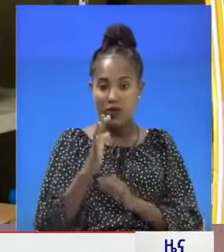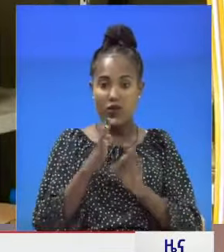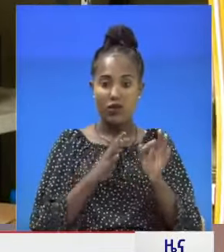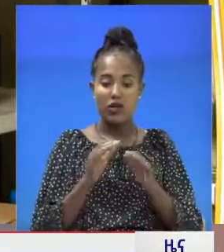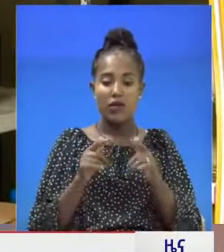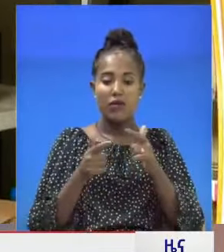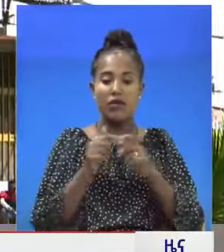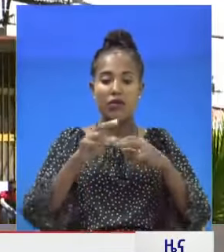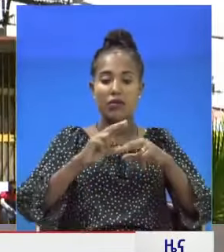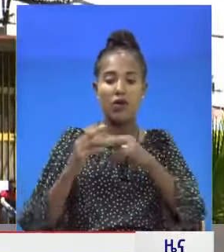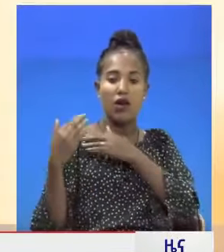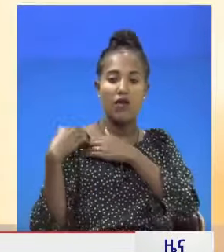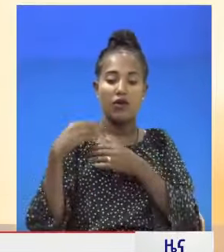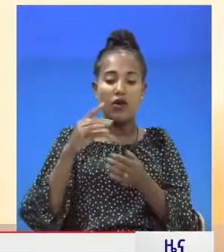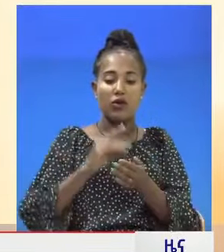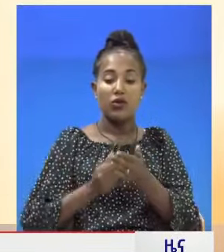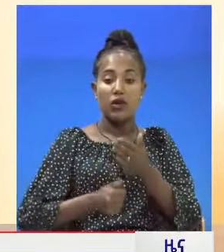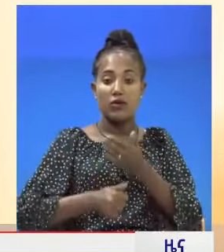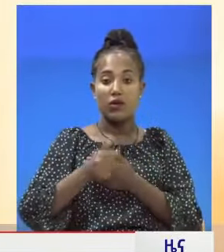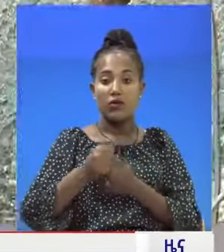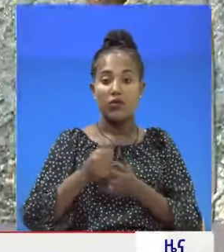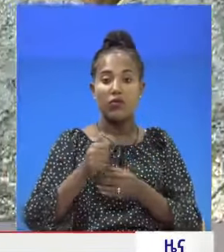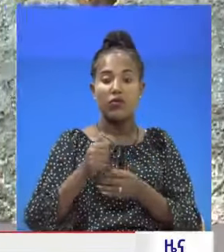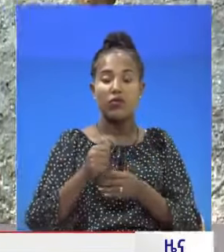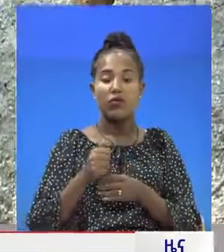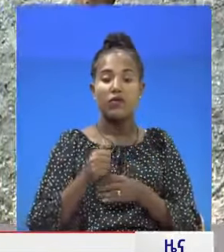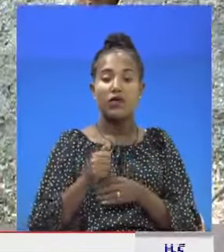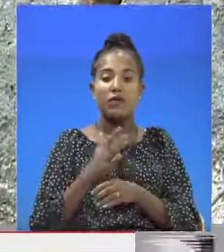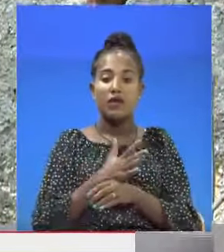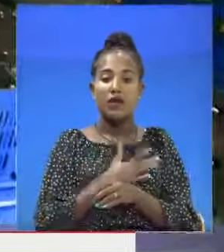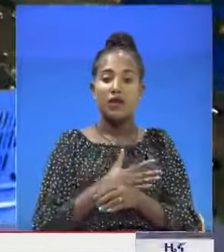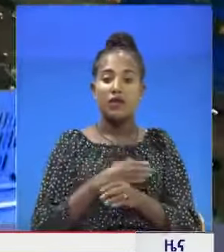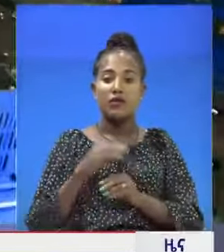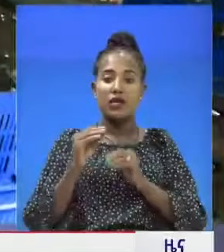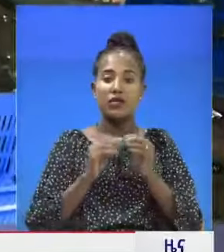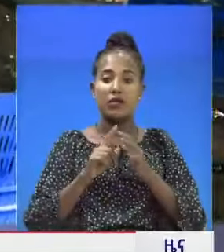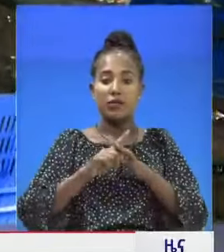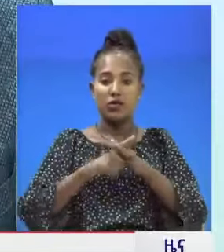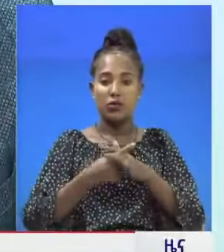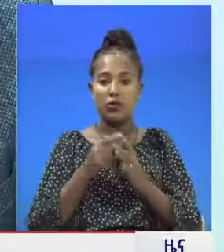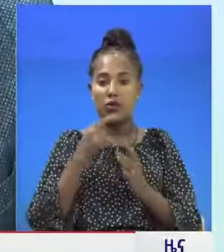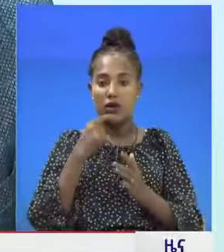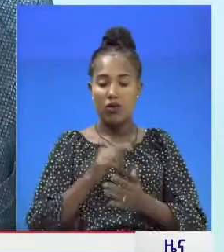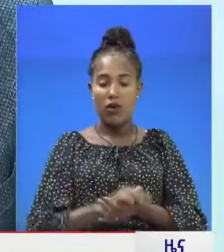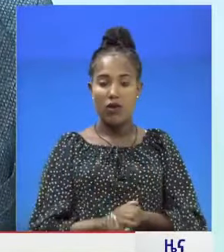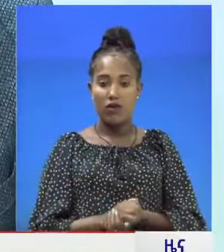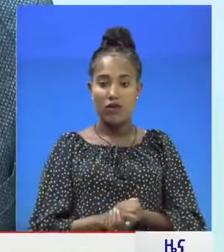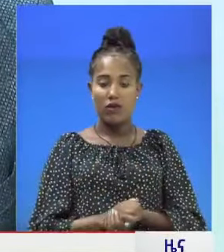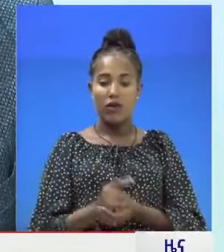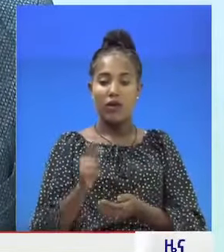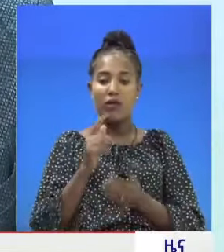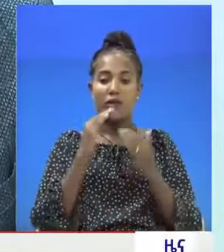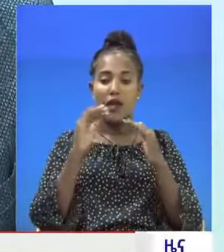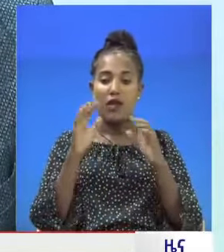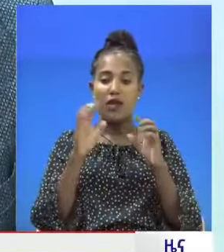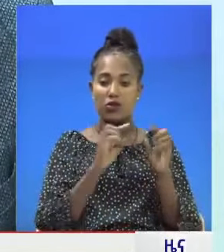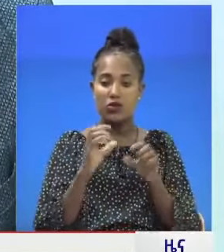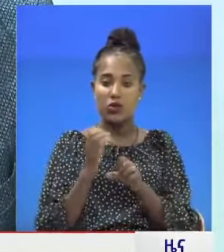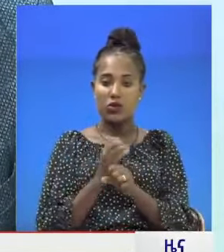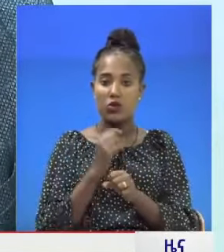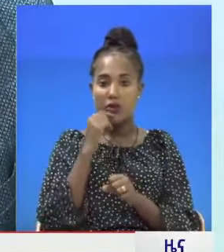ቢሮ ኃላፊው የጉዳት መጠኑን የሚያጠና ቡድን ተዋቅሮ እንቅስቃሴ መጀመሩን ተናግረዋል። ምን ያህል ቅርሶች ተወሰዱ